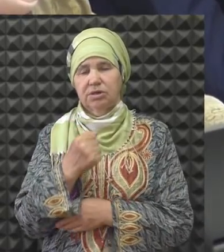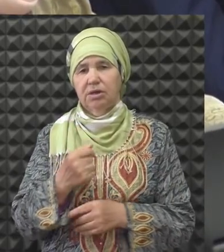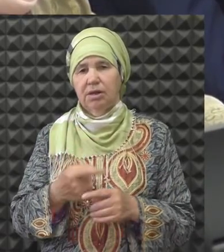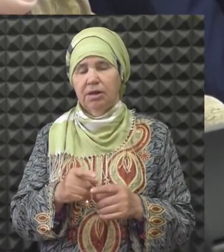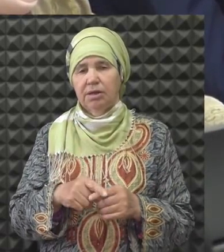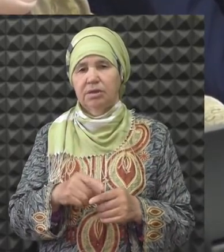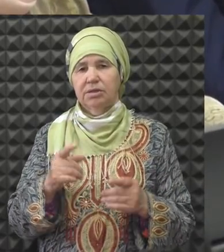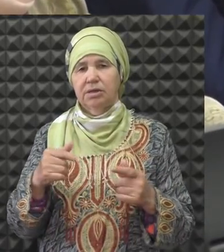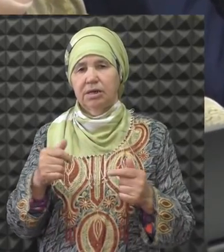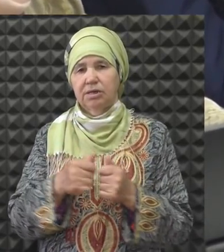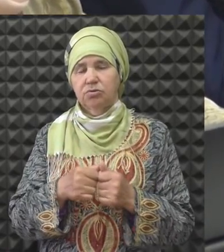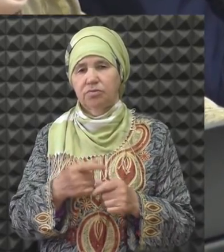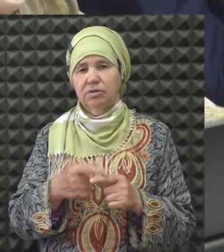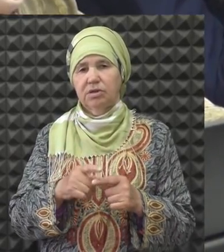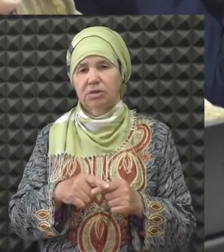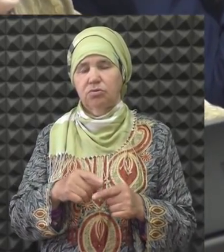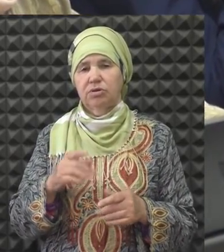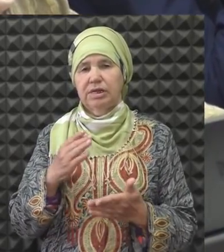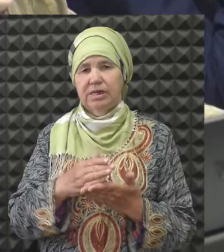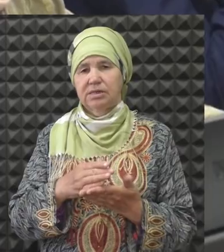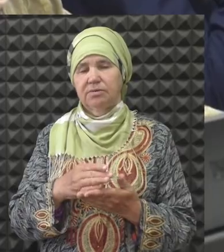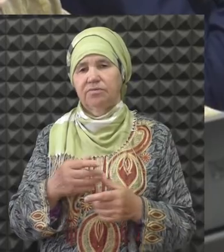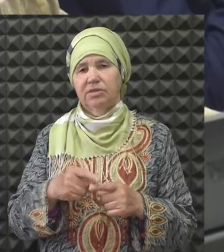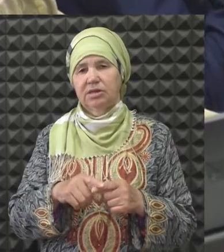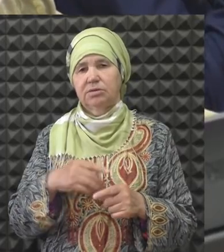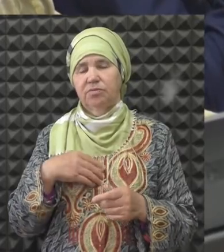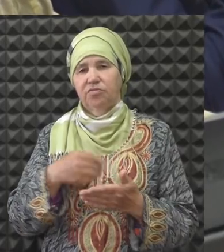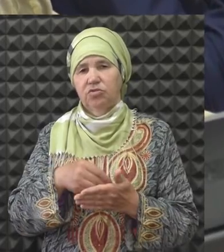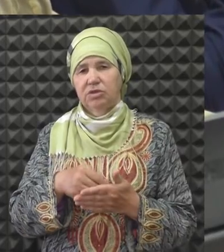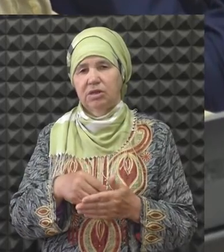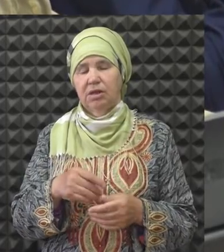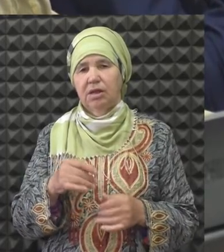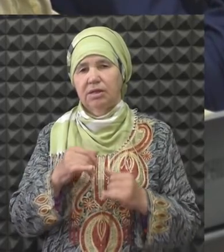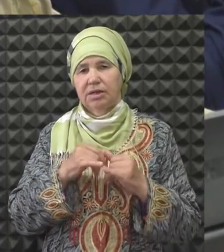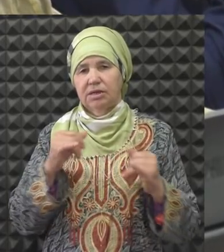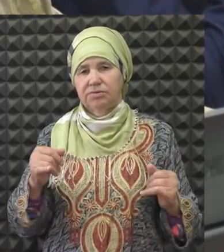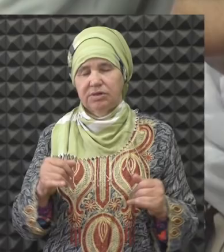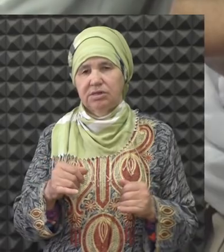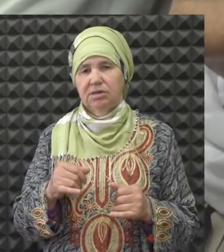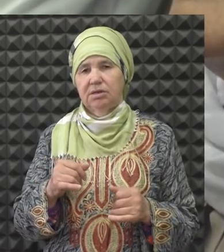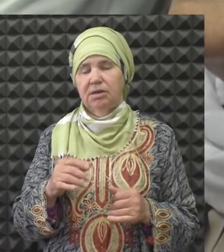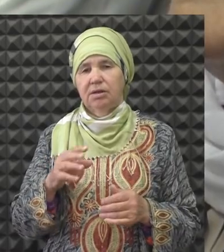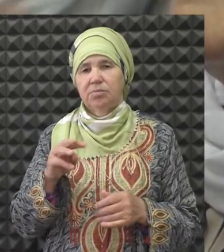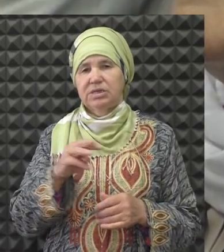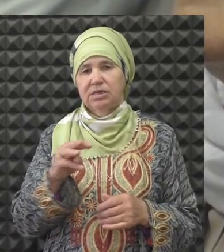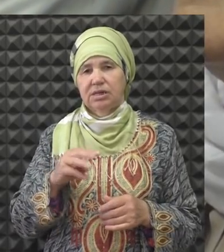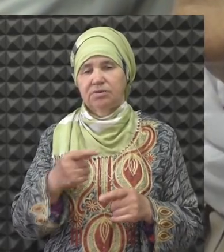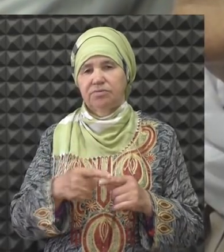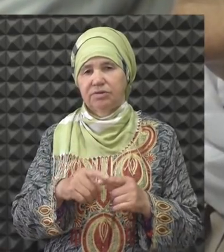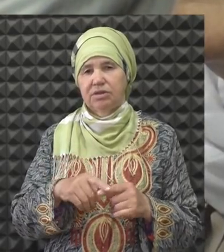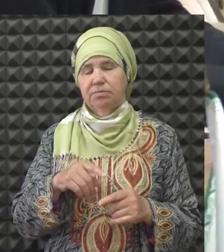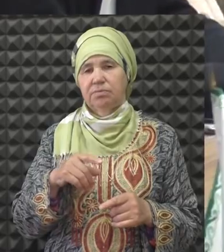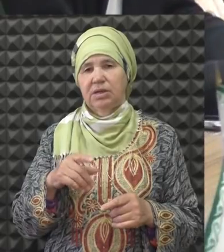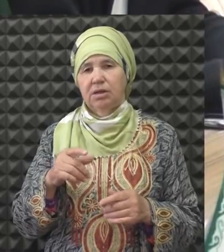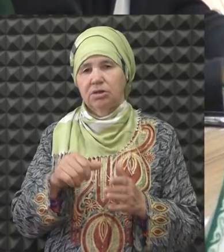Проект «Видеть и слышать сердцем» реализуется в условиях софинансирования. Размер федерального гранта более точен